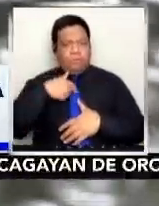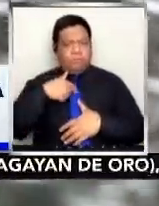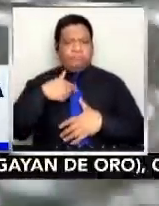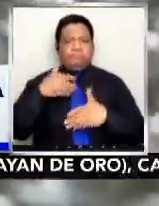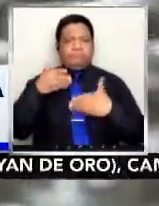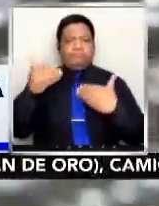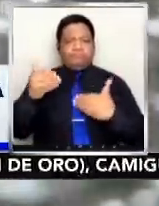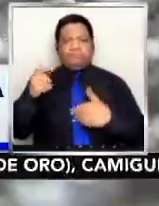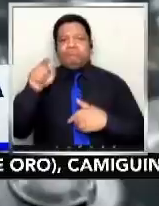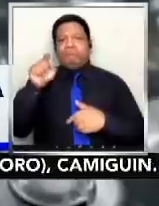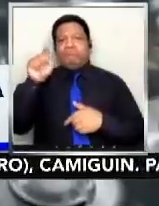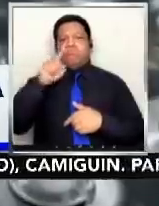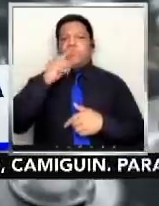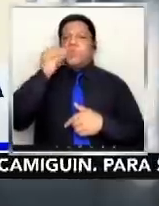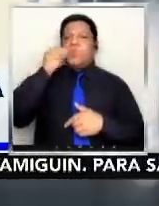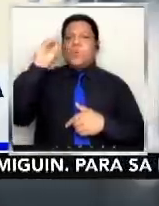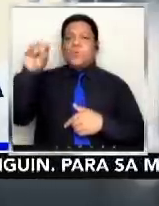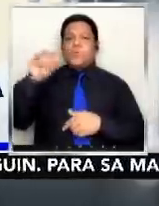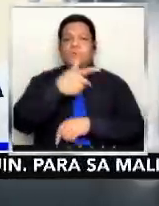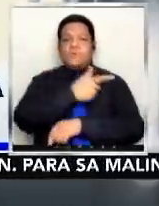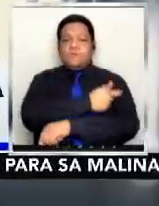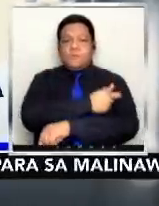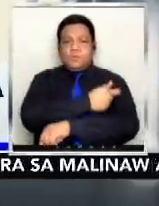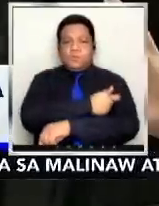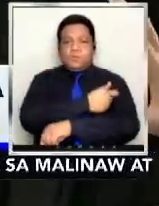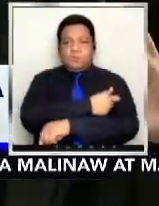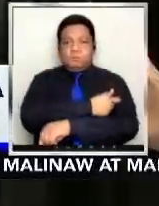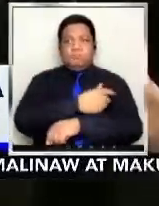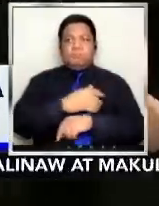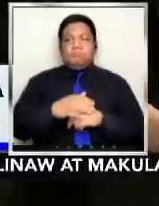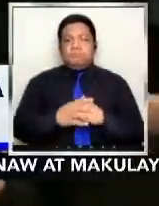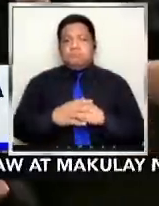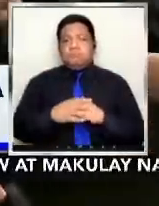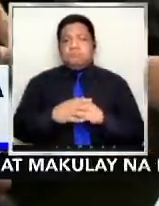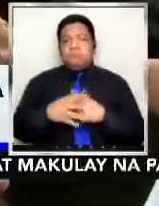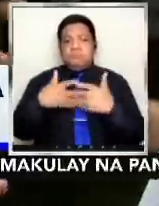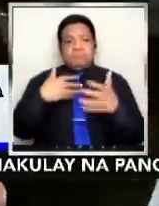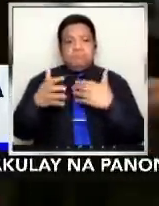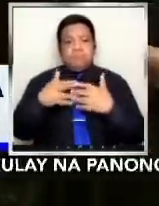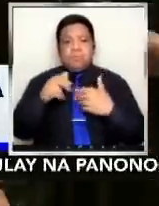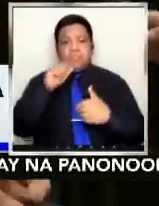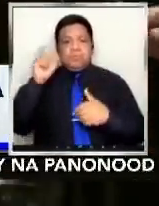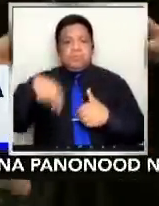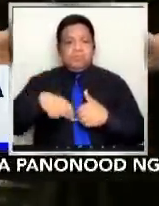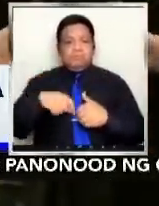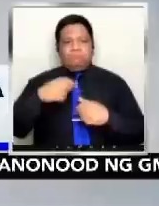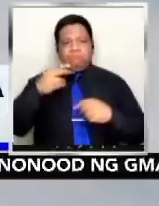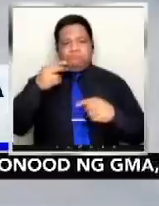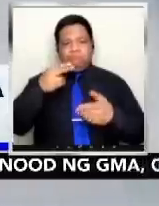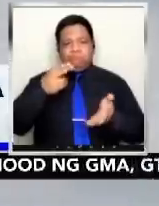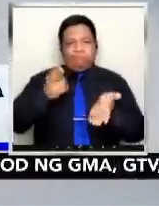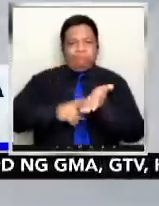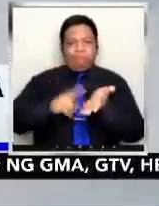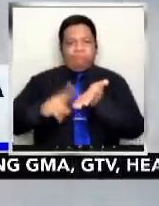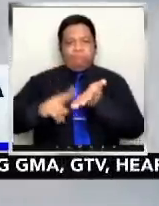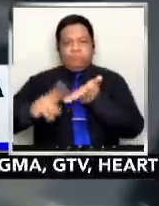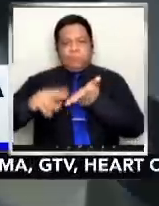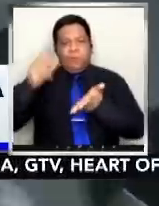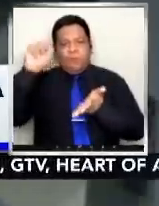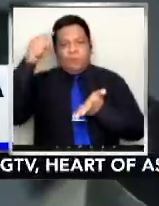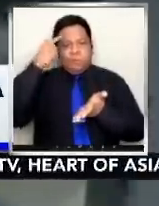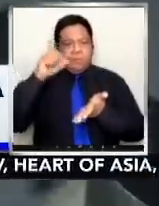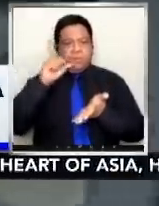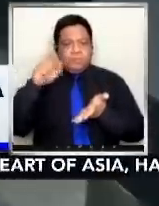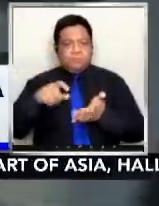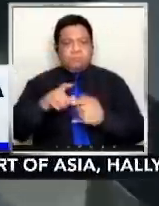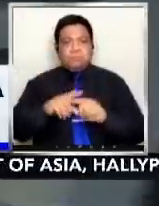pinirmahan ng private sector, gobyerno at manufacturer. Pero sabi ni Vaccine Czar Carlito Galvez Jr., hindi raw magbabago ang